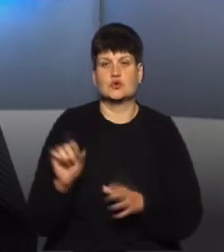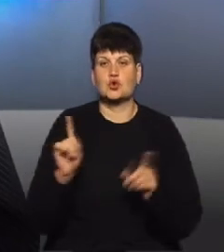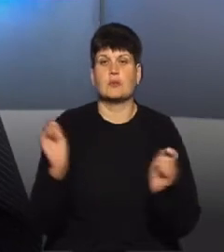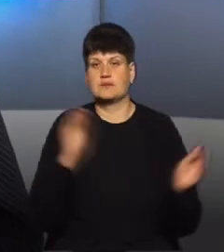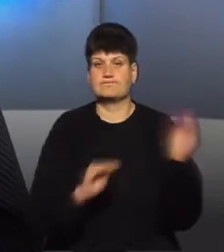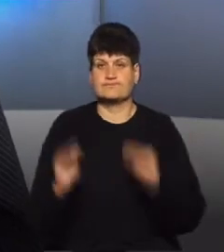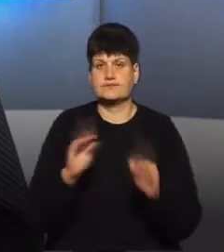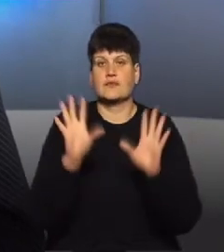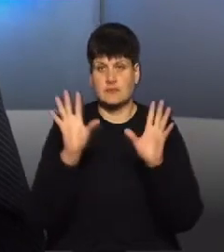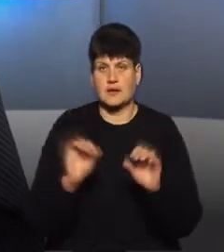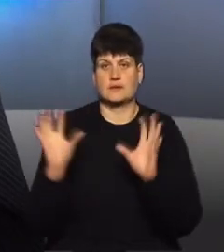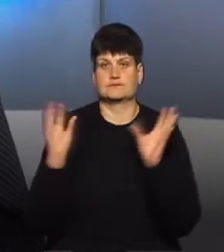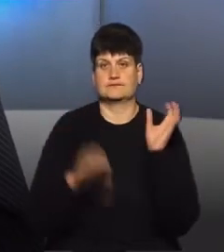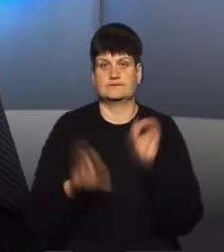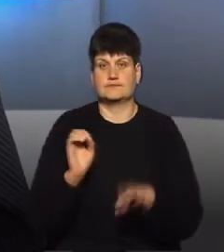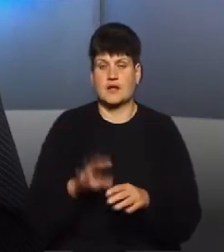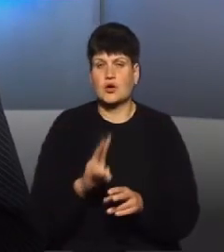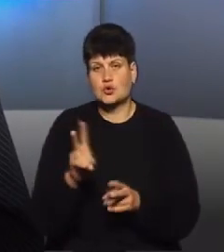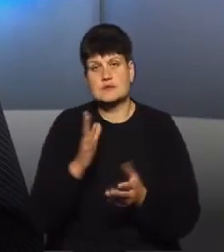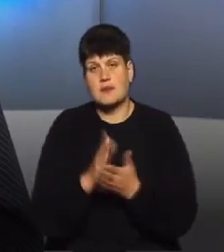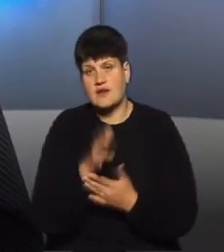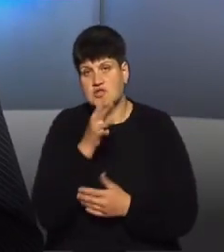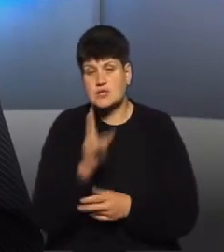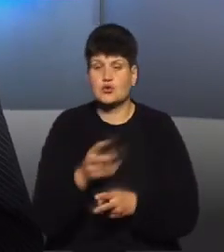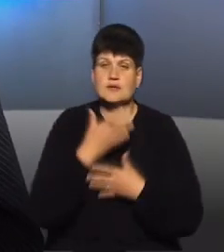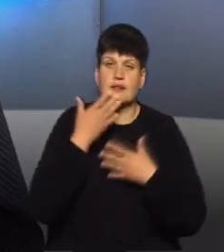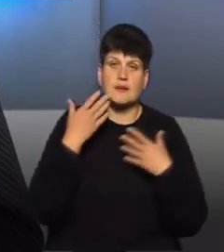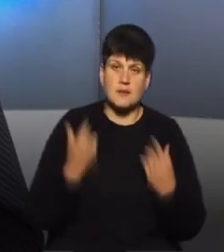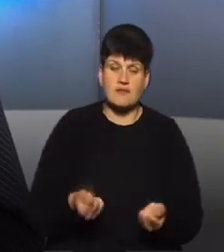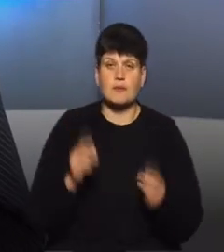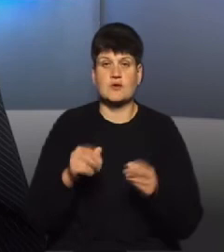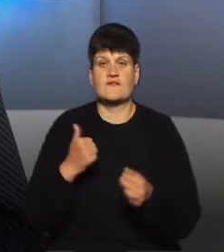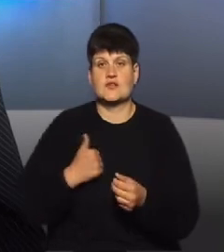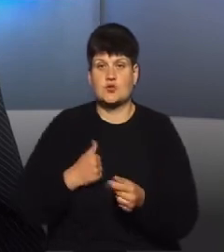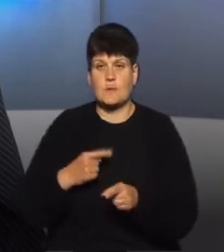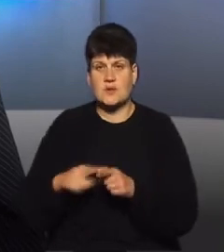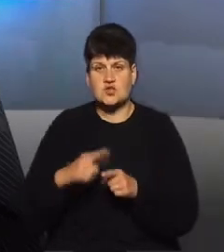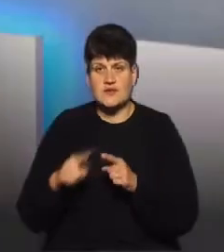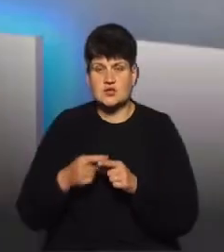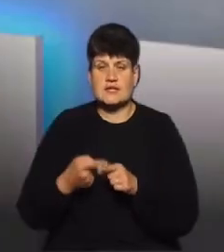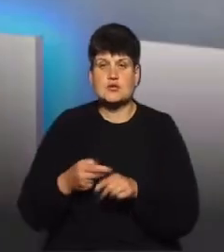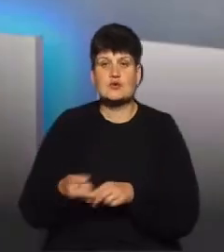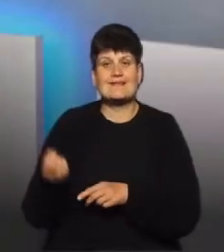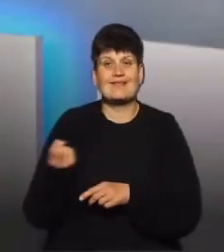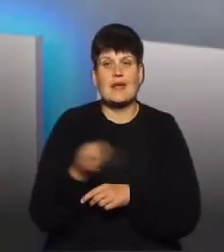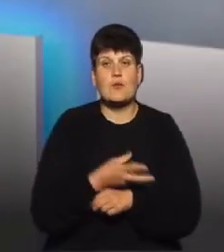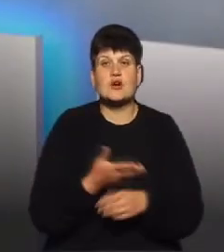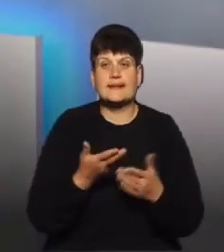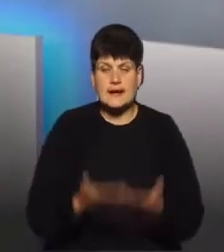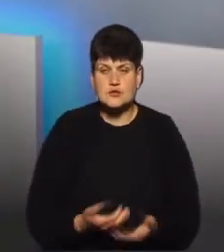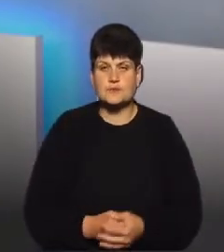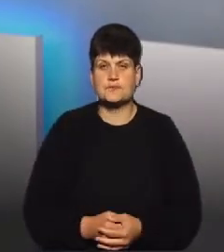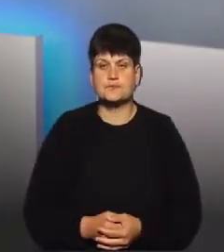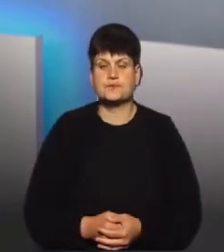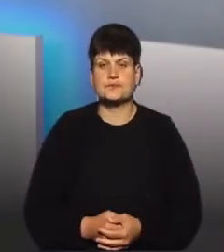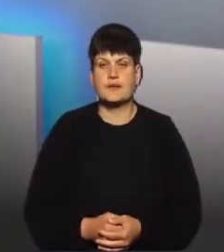часу, бо треба було. А потім військові допомагали, пришвидшували ці так депортації, від'їзди. По ідеї, також мала